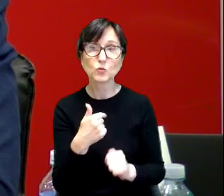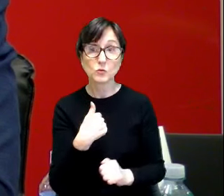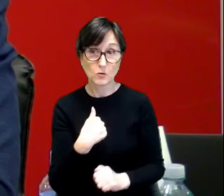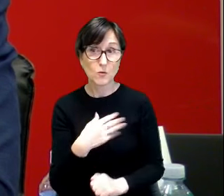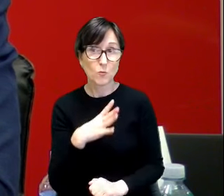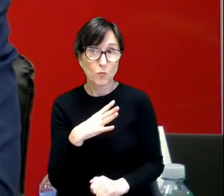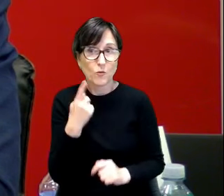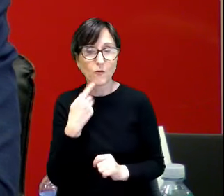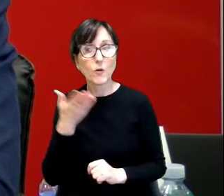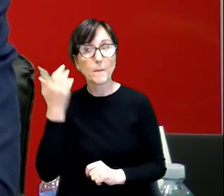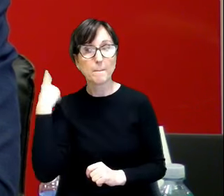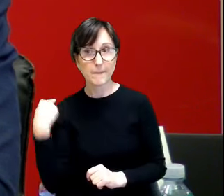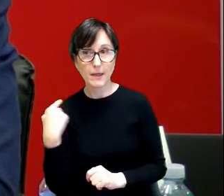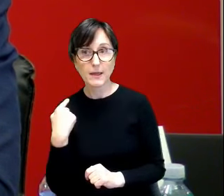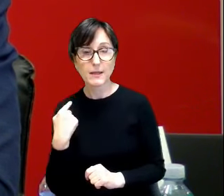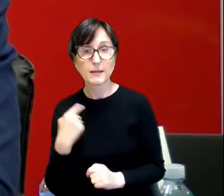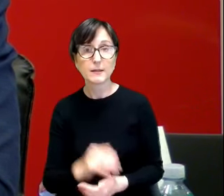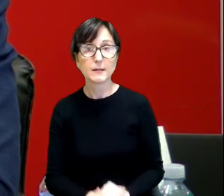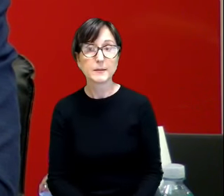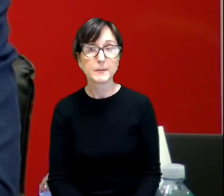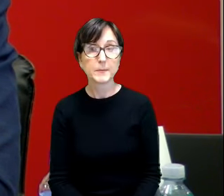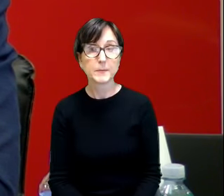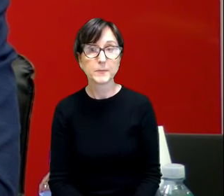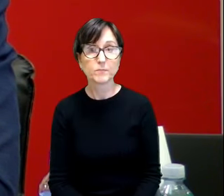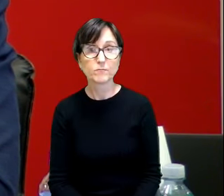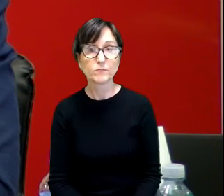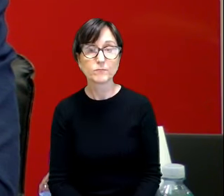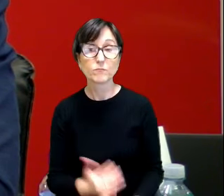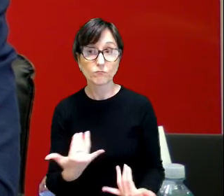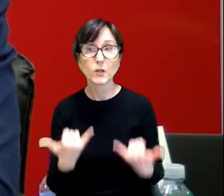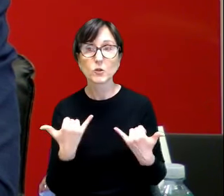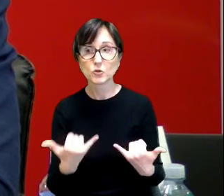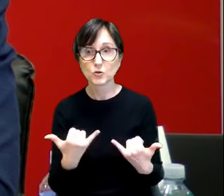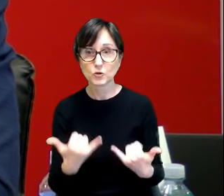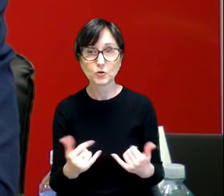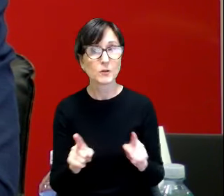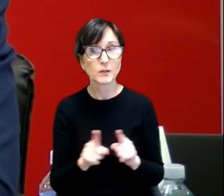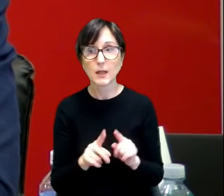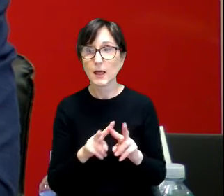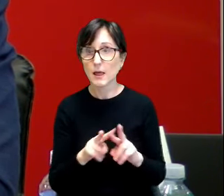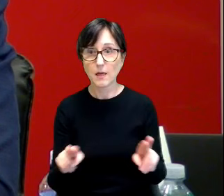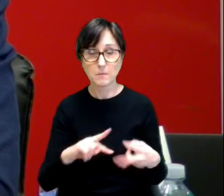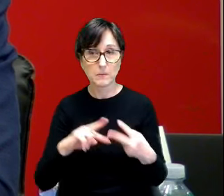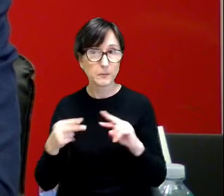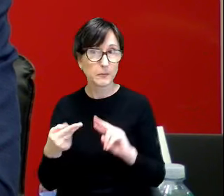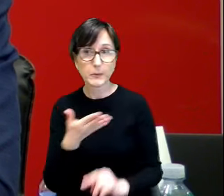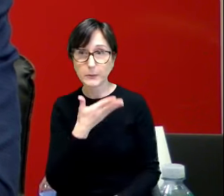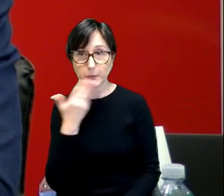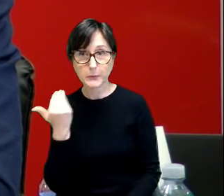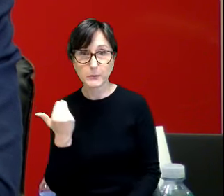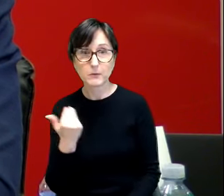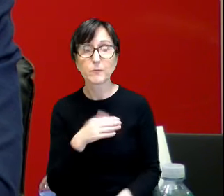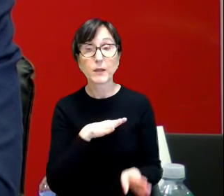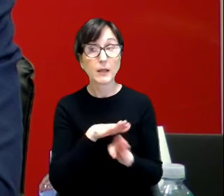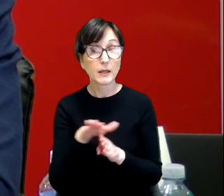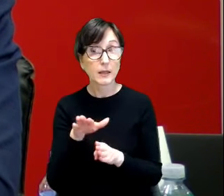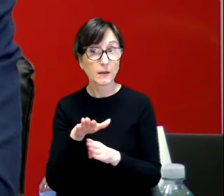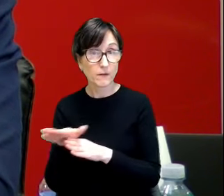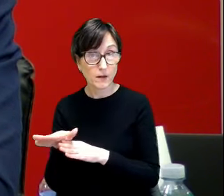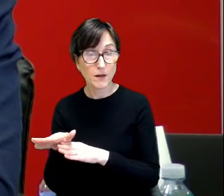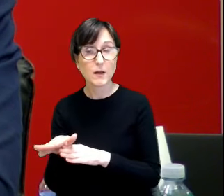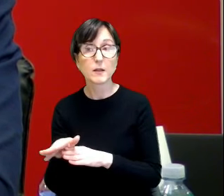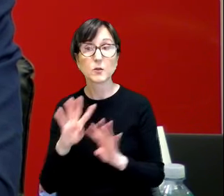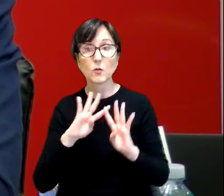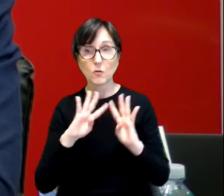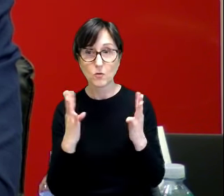kadencijoj tai tai jinai turbūt ir šiai dienai niekuom nesiskiria įgyvendinant šią nuostatą kontrolės komiteto